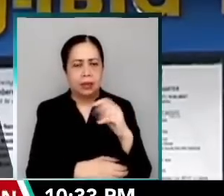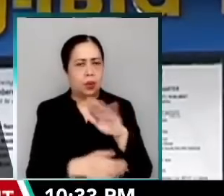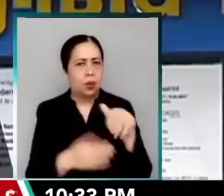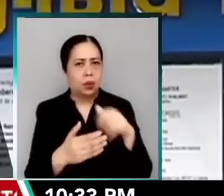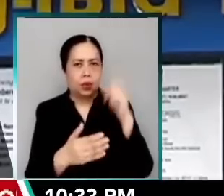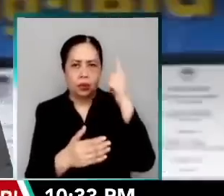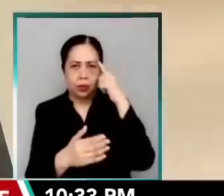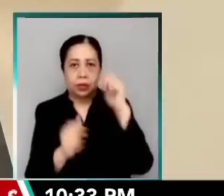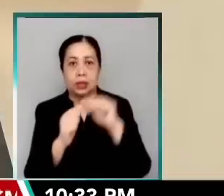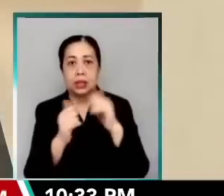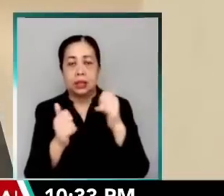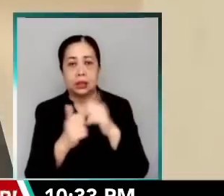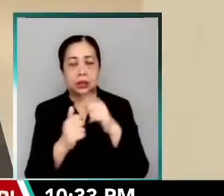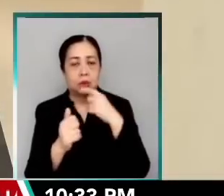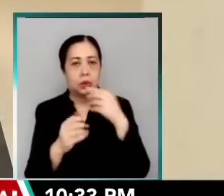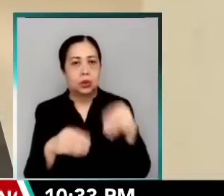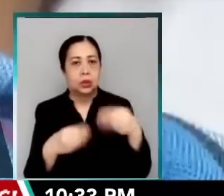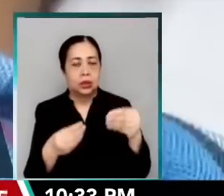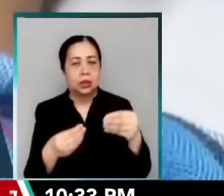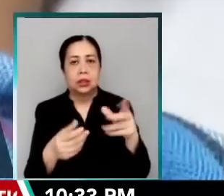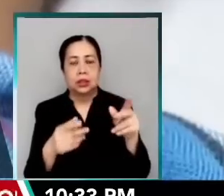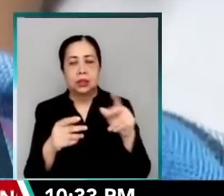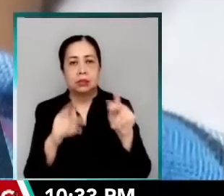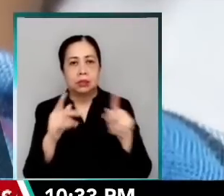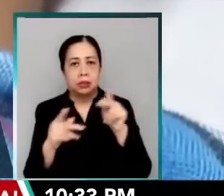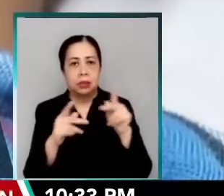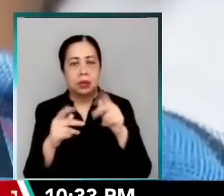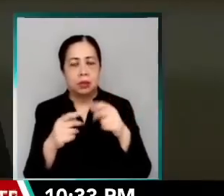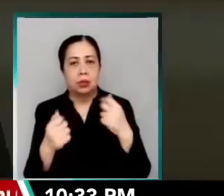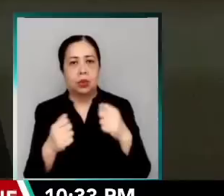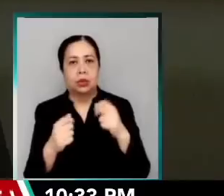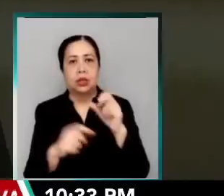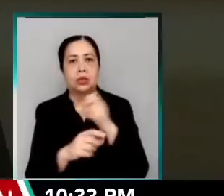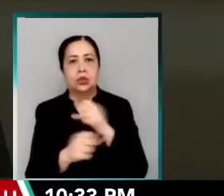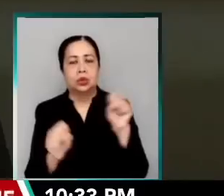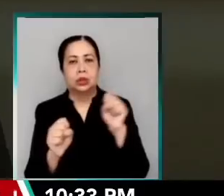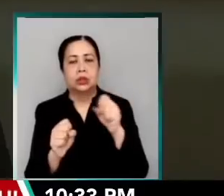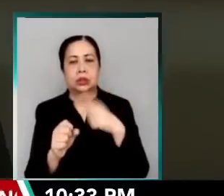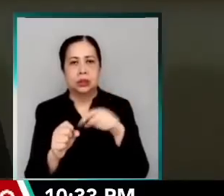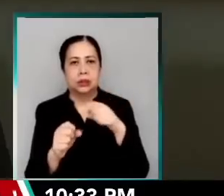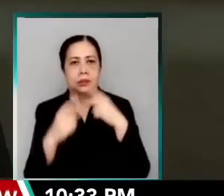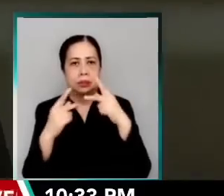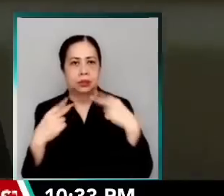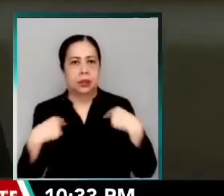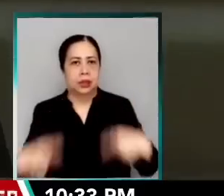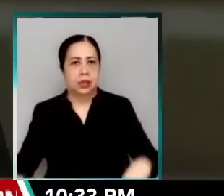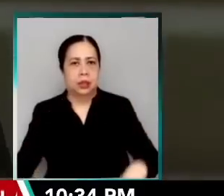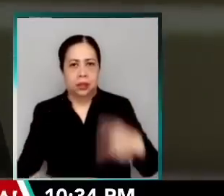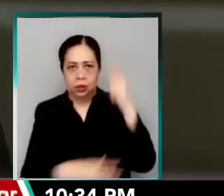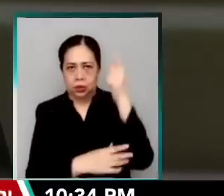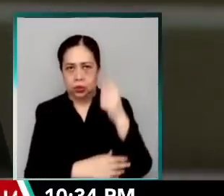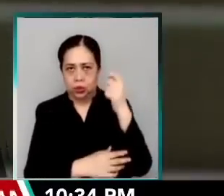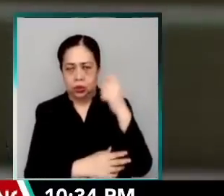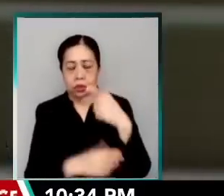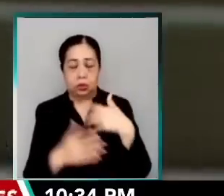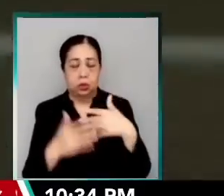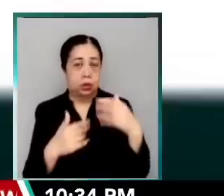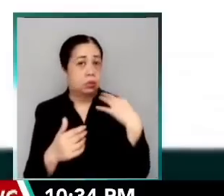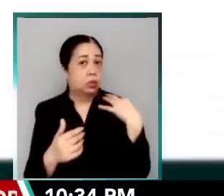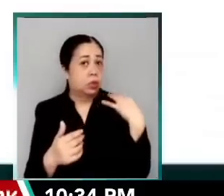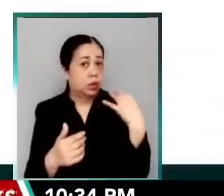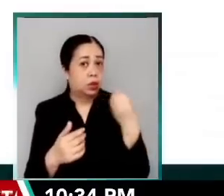agency na nagbibigay sa public at private sector ng Social Security at Public Health Insurance, mapabolontaryo man o